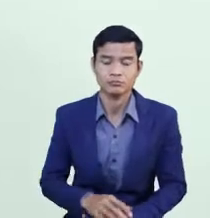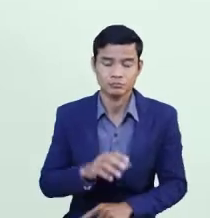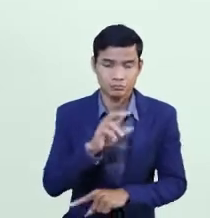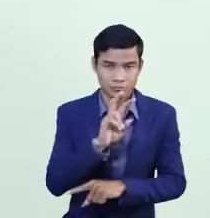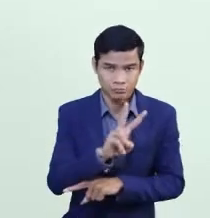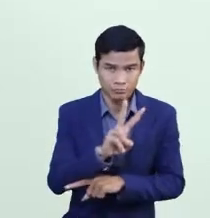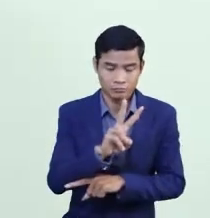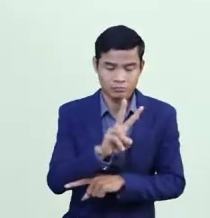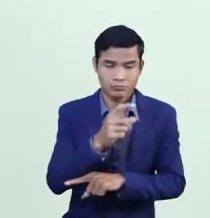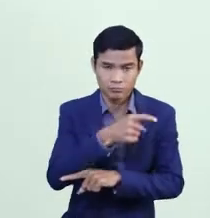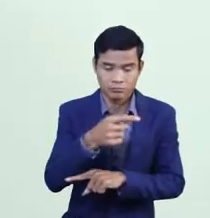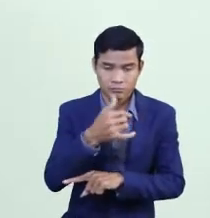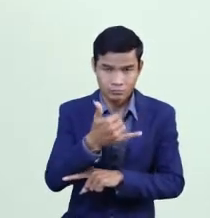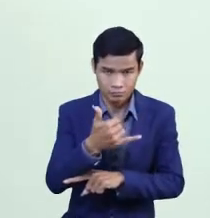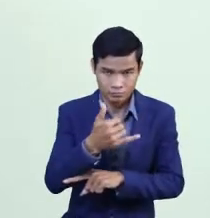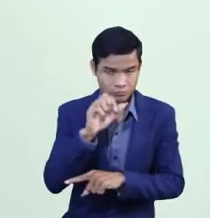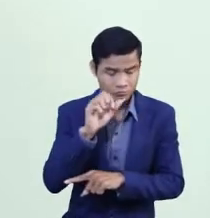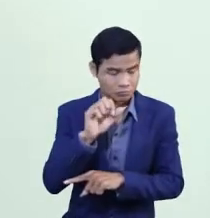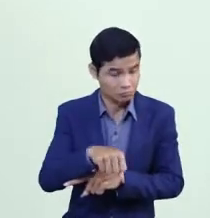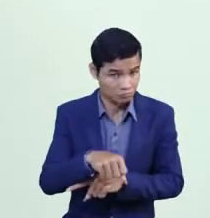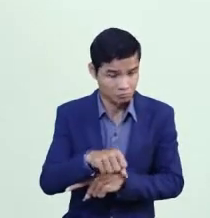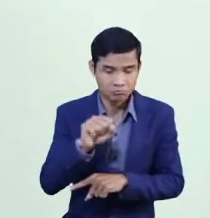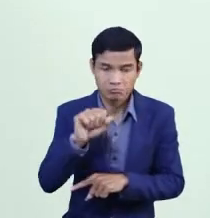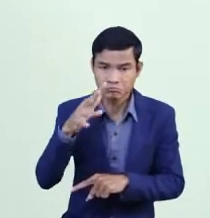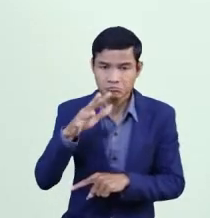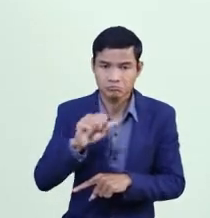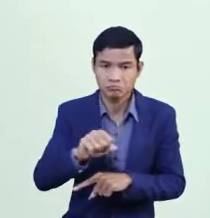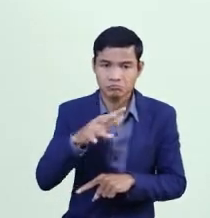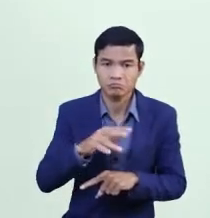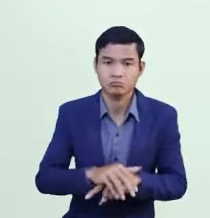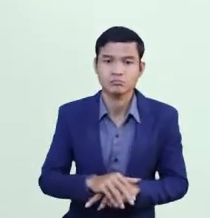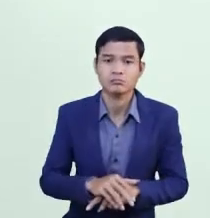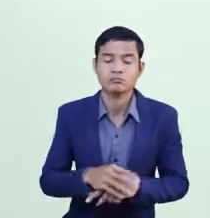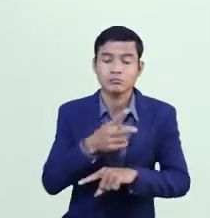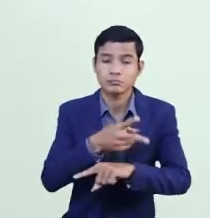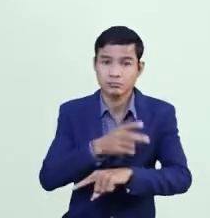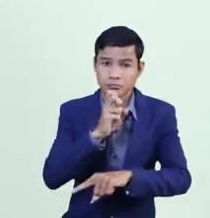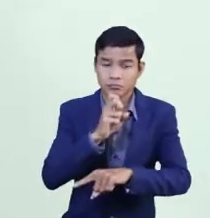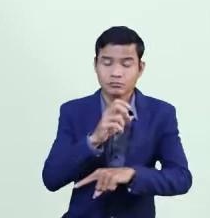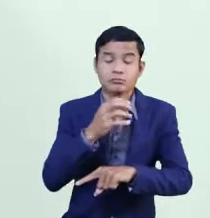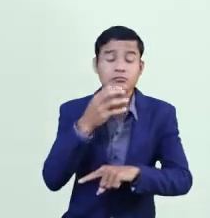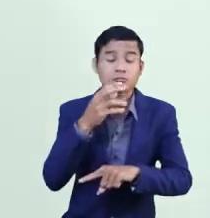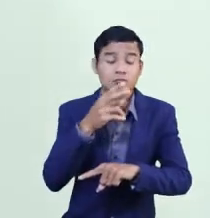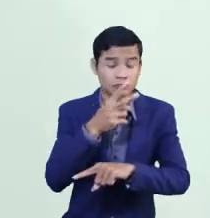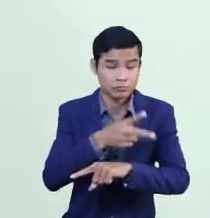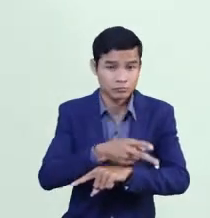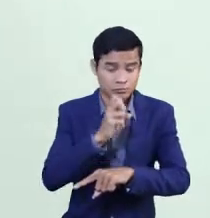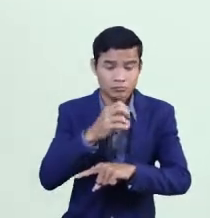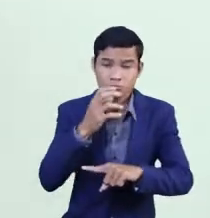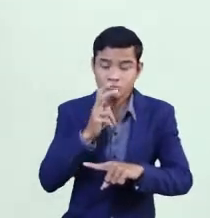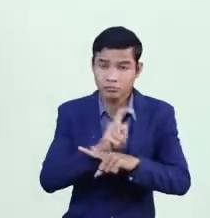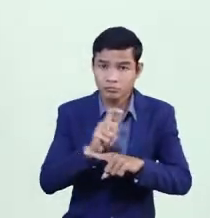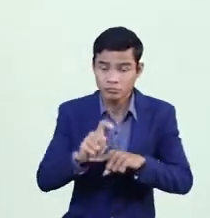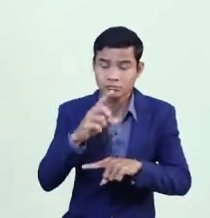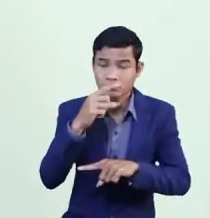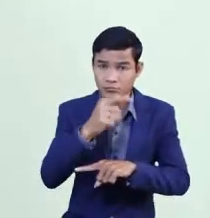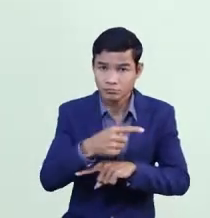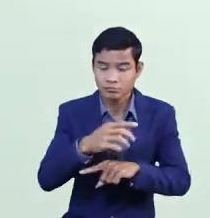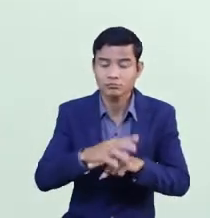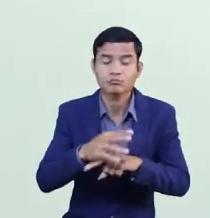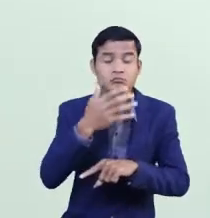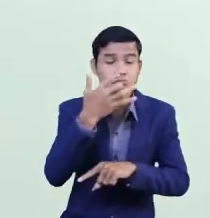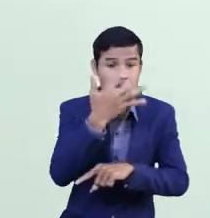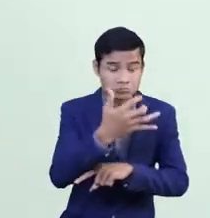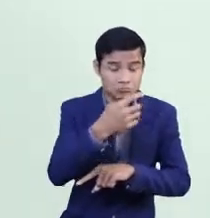2ដក6បានទេកូនចាមិនបានទេអញ្ចឹងត្រូវខ្ចីពីខ្ទង់ពាន់ទៀតអញ្ចឹង7000ឲ្យគេខ្ចីអ